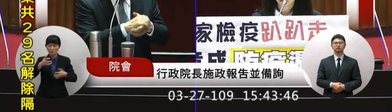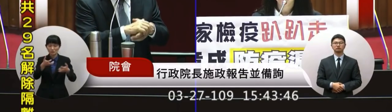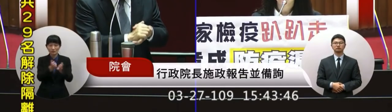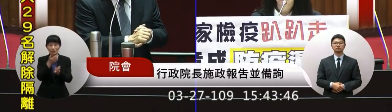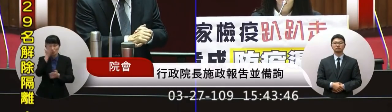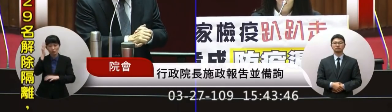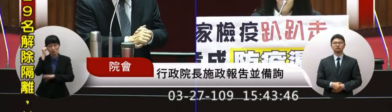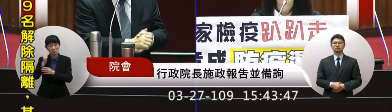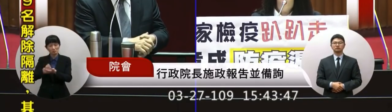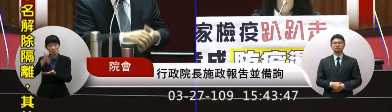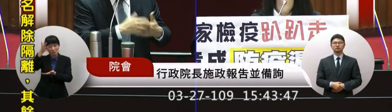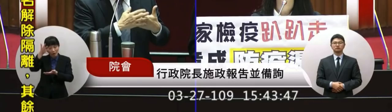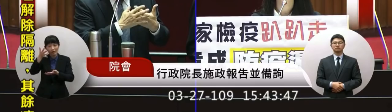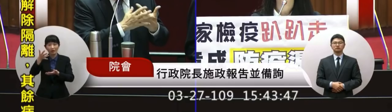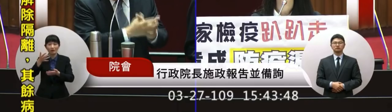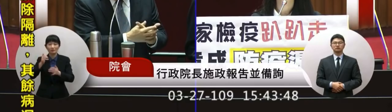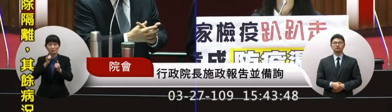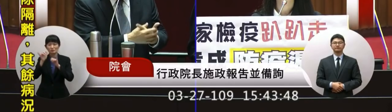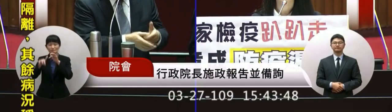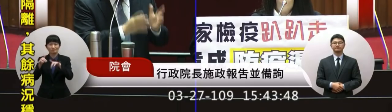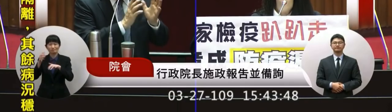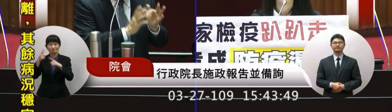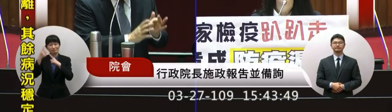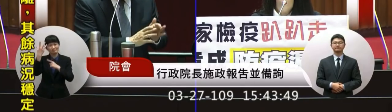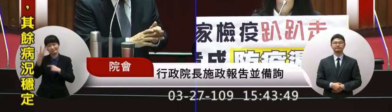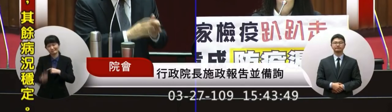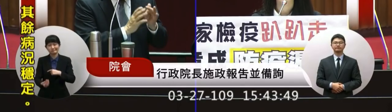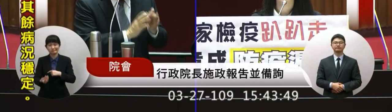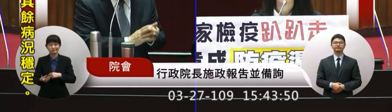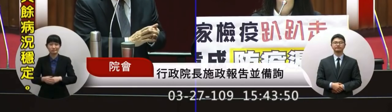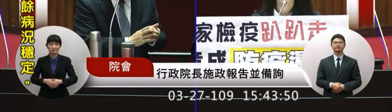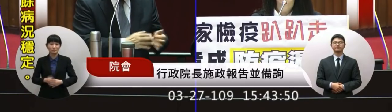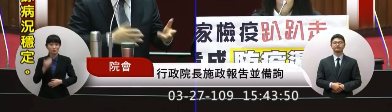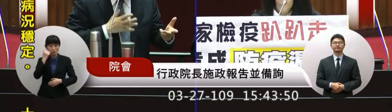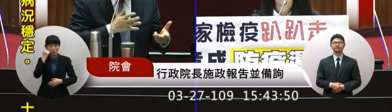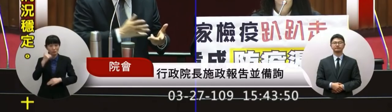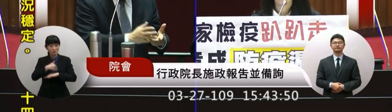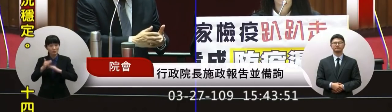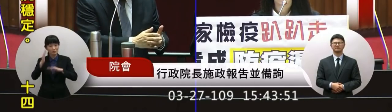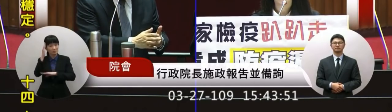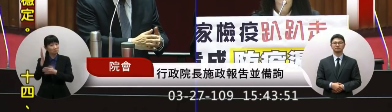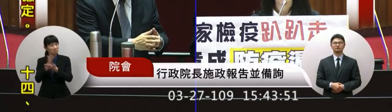在受到冲击，如果他愿意，地方政府觉得可以，